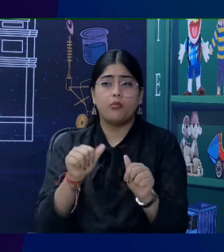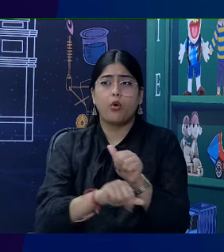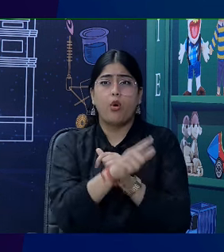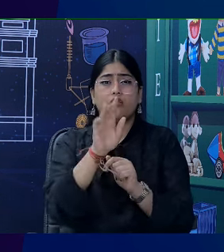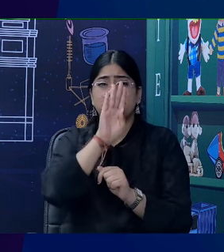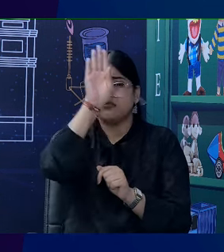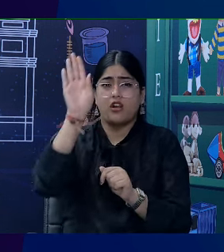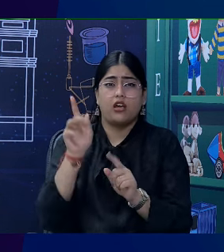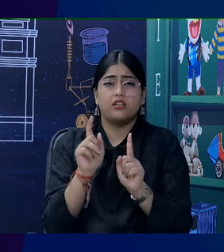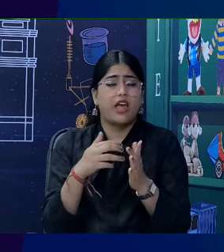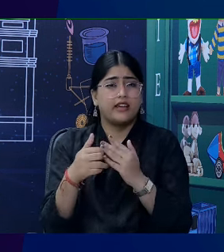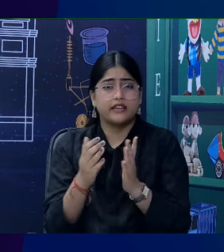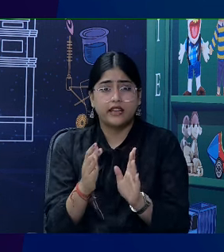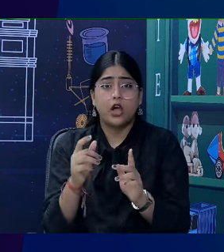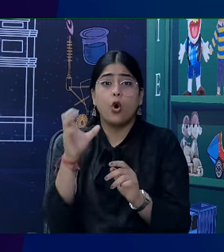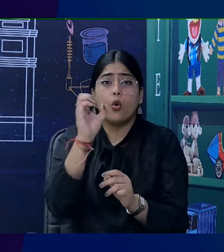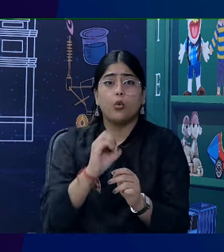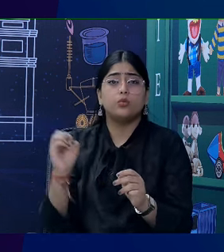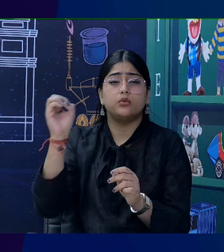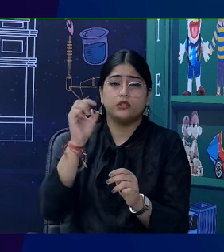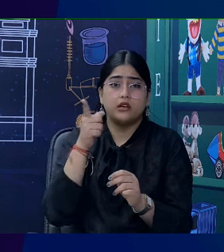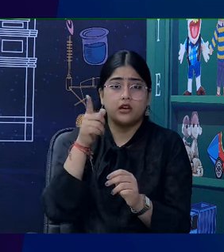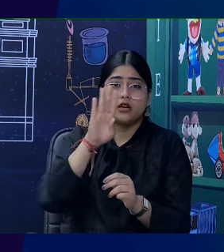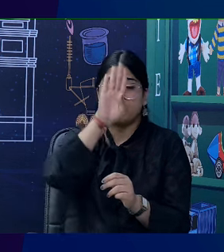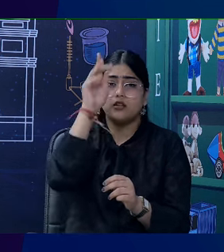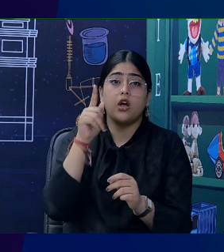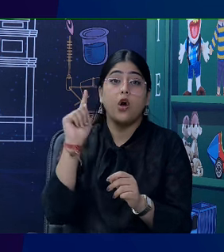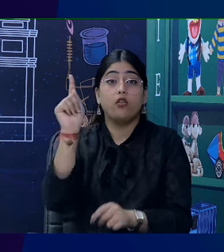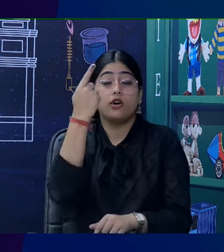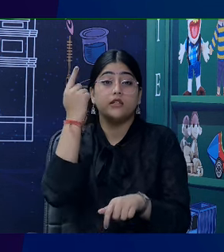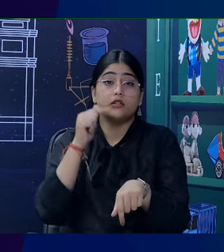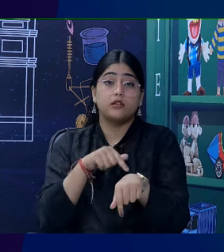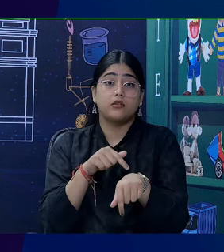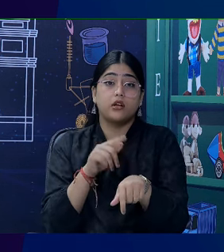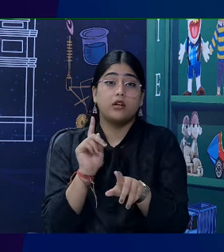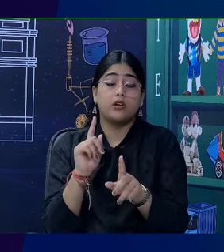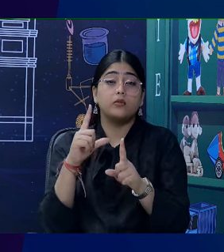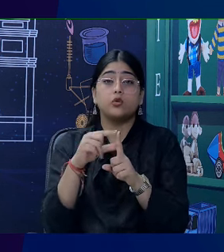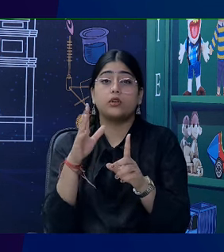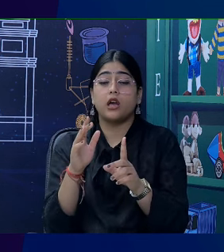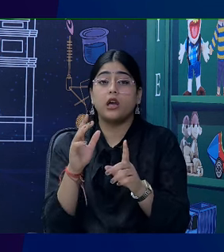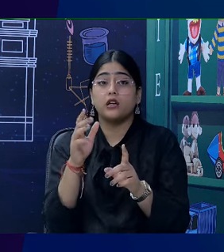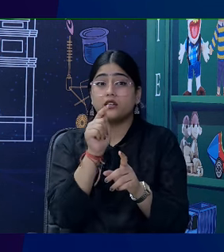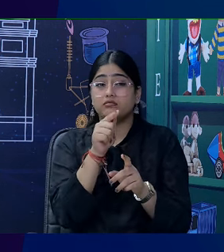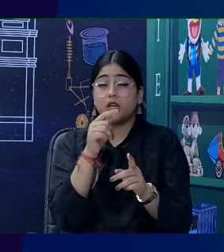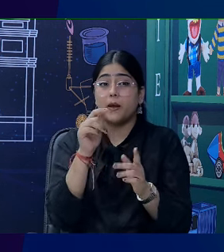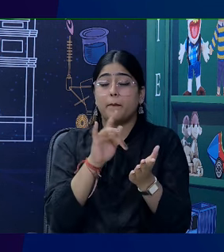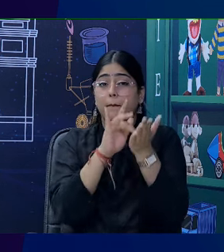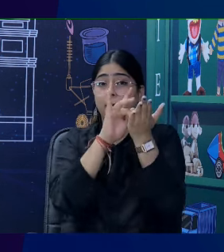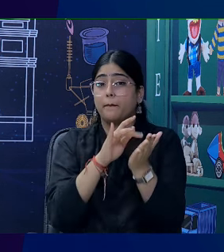राजा जो भी उड़ीसा को जीता था उसका पहला काम यह होता था कि इस मंदिर पर अपना नियंत्रण स्थापित कर